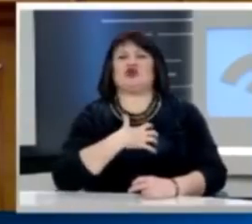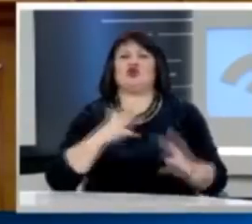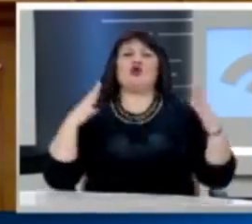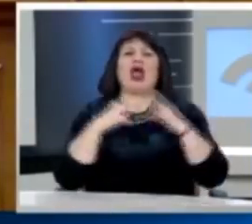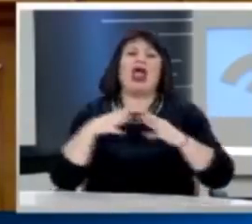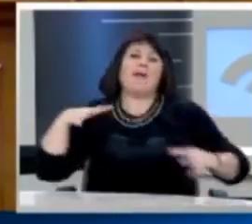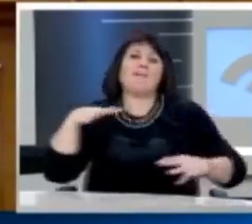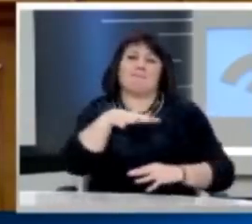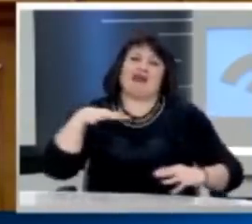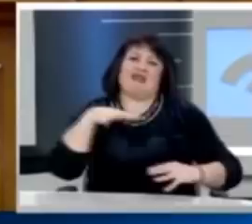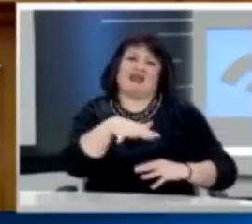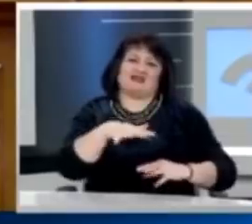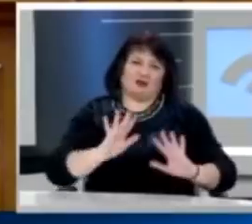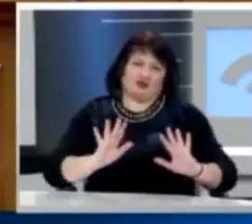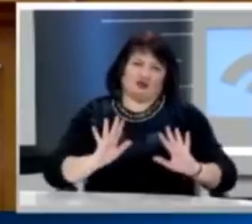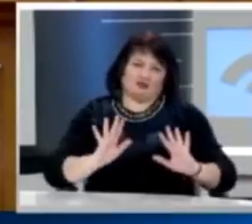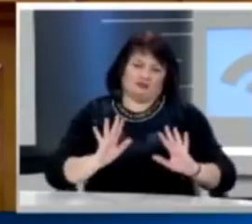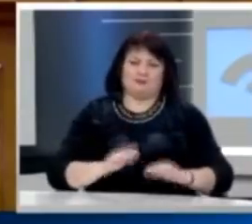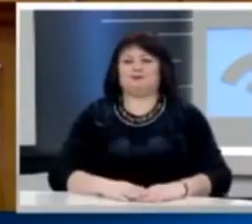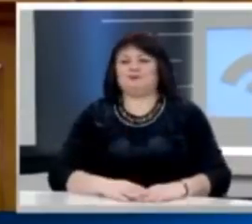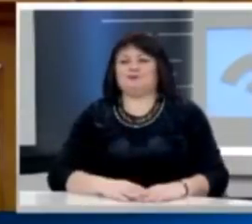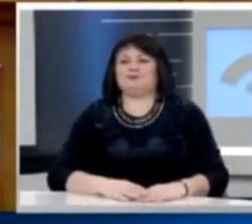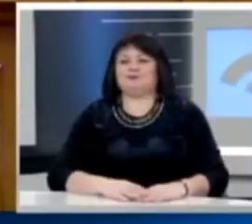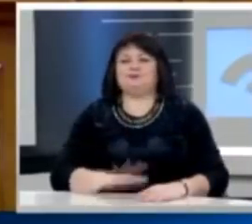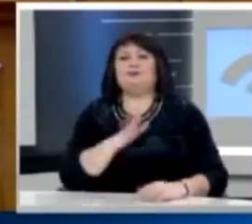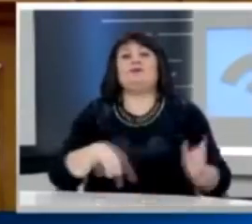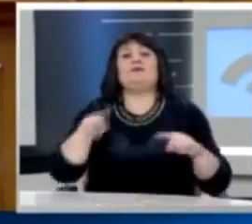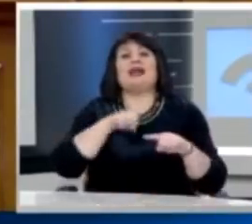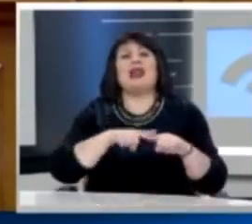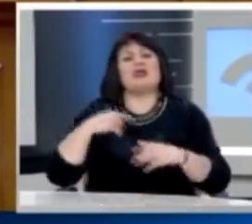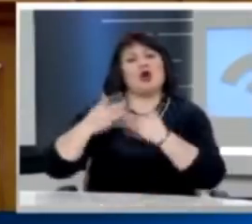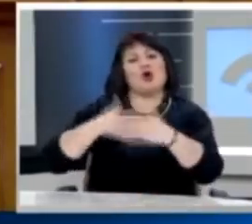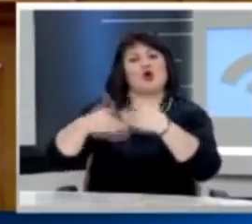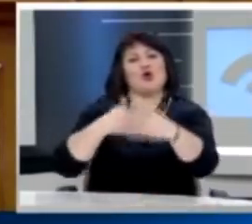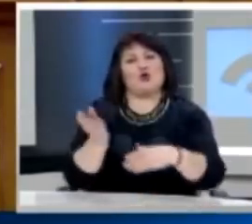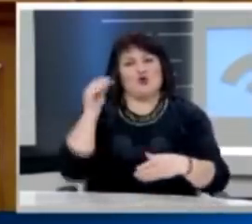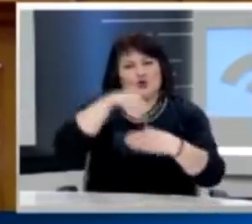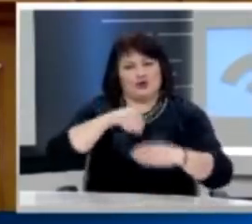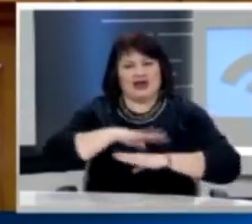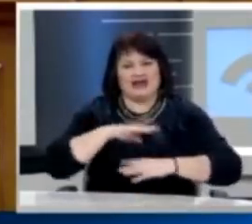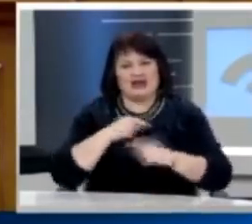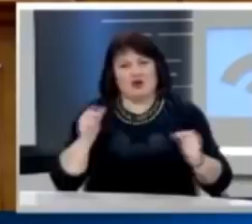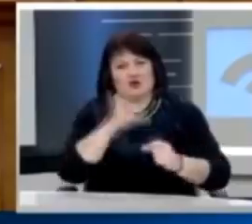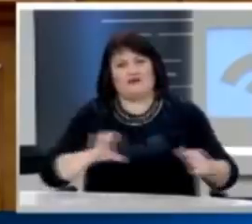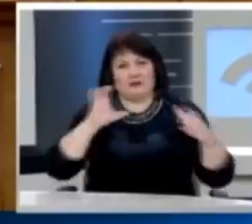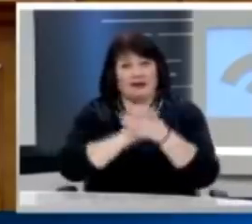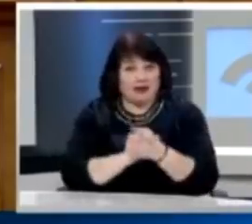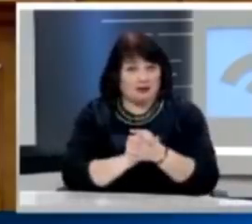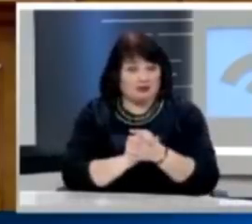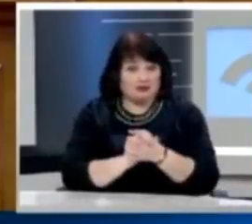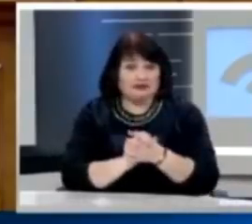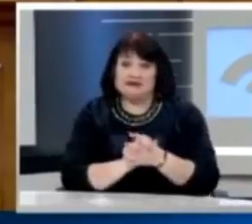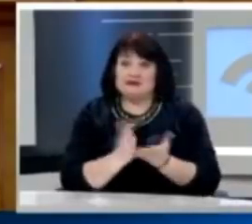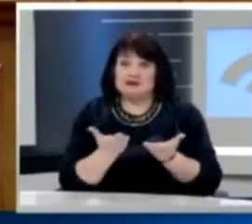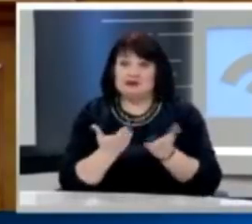επιθέσεων. Άλλωστε, η συμμετοχή της χώρας μας όλα αυτά τα χρόνια στο ΝΑΤΟ και την Ευρωπαϊκή Ένωση,